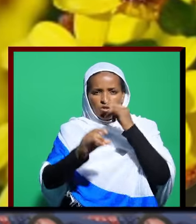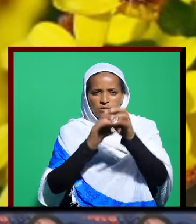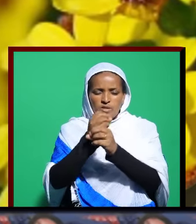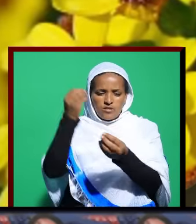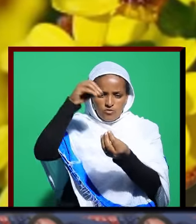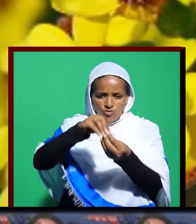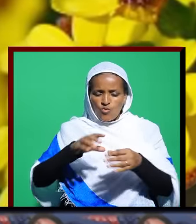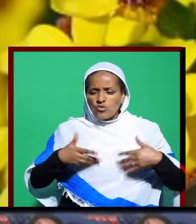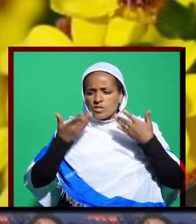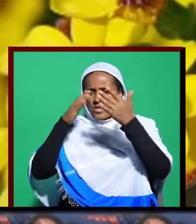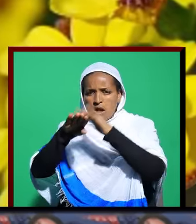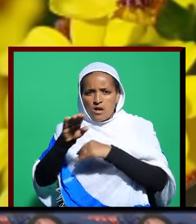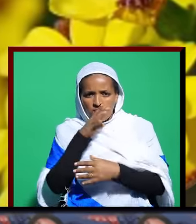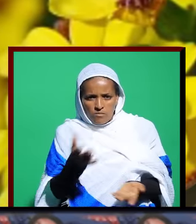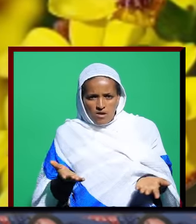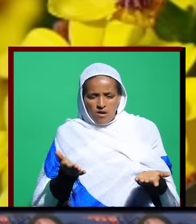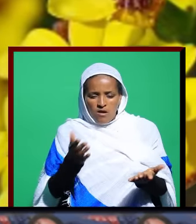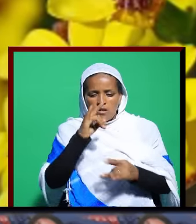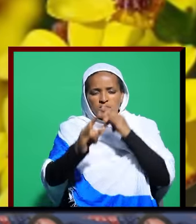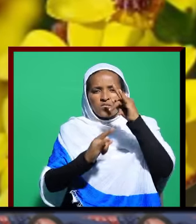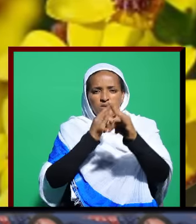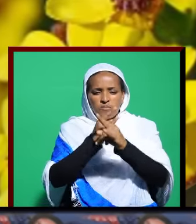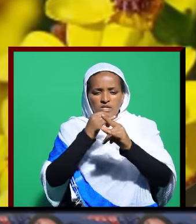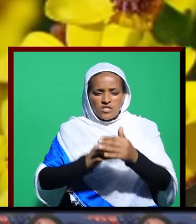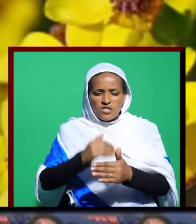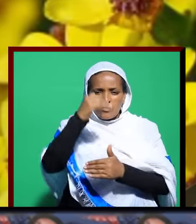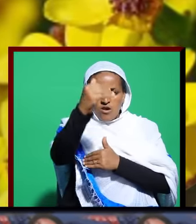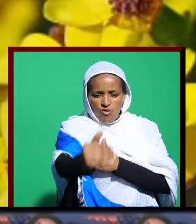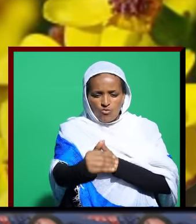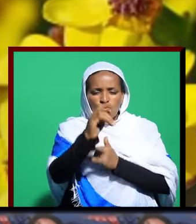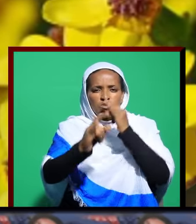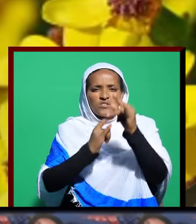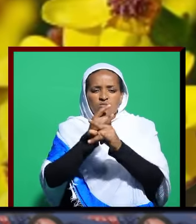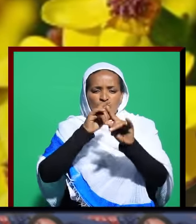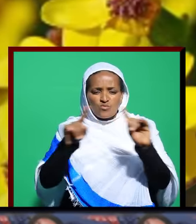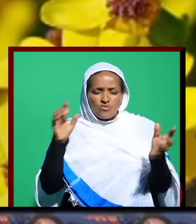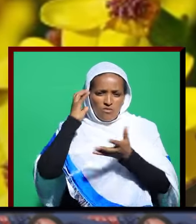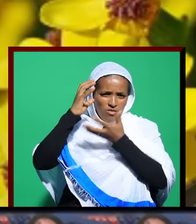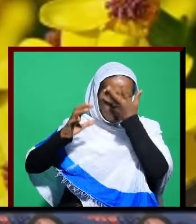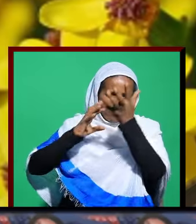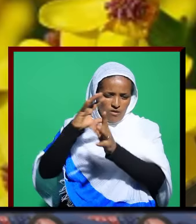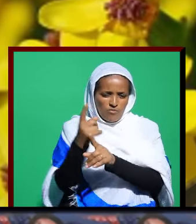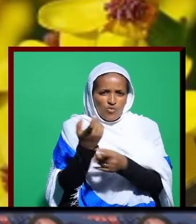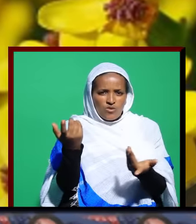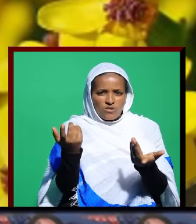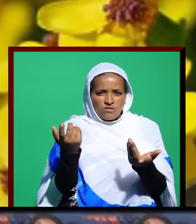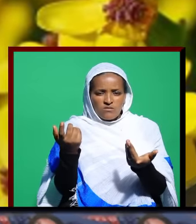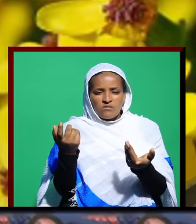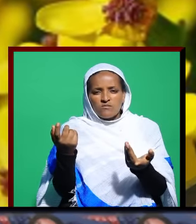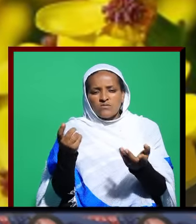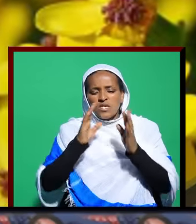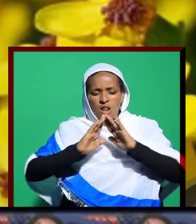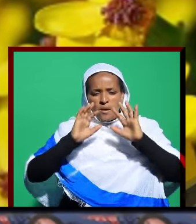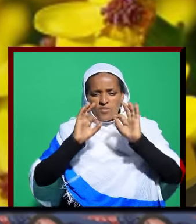እድሜ ተጨምሮለት ንስሐ ካልገባ፣ ዘመን ከዘመን ተሸጋግሮ ዘመኑ ግን የሁከት ዘመን ቢሆን፣